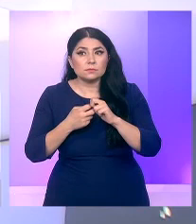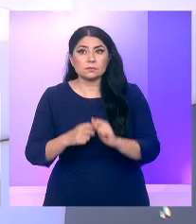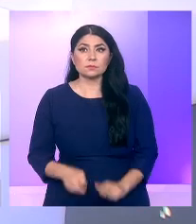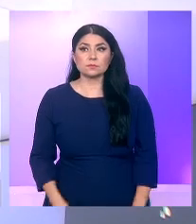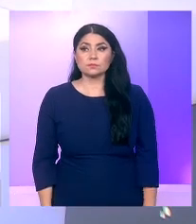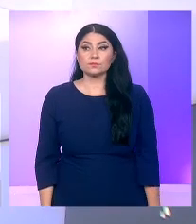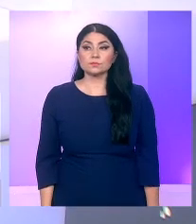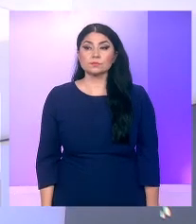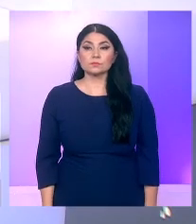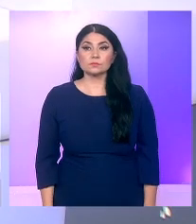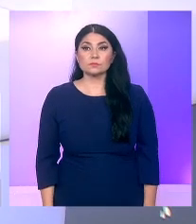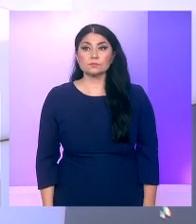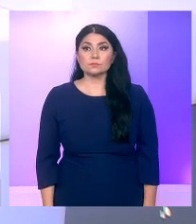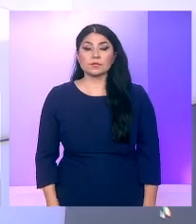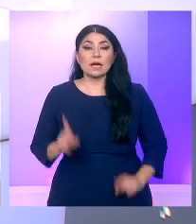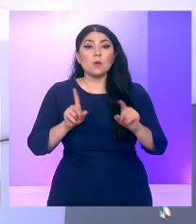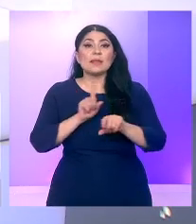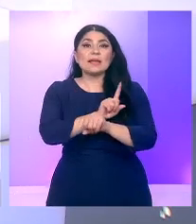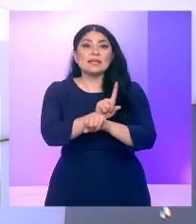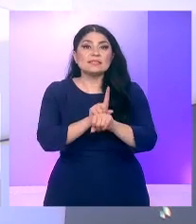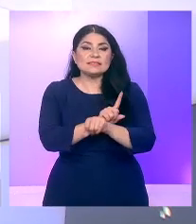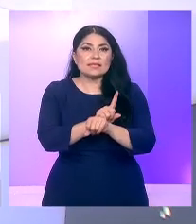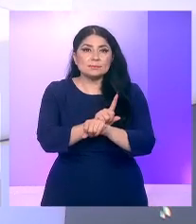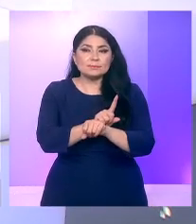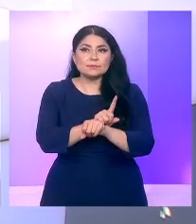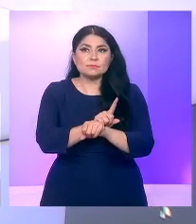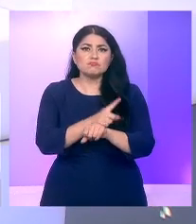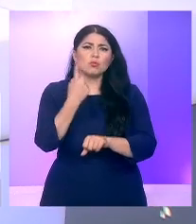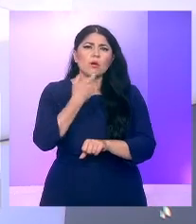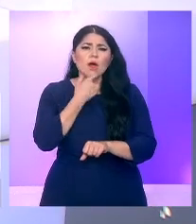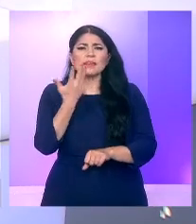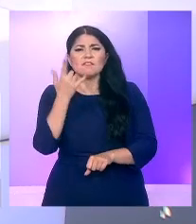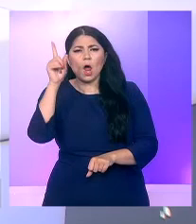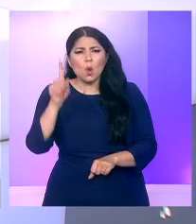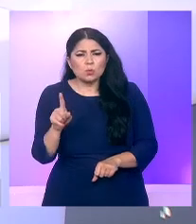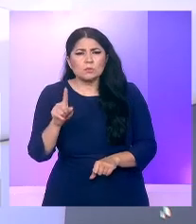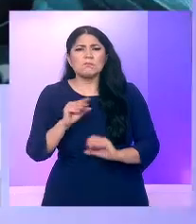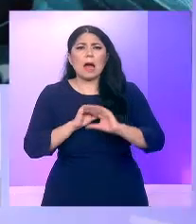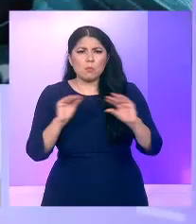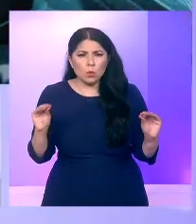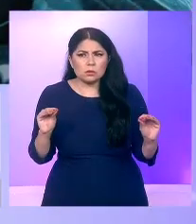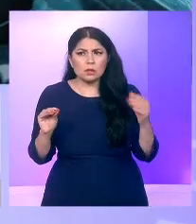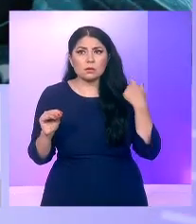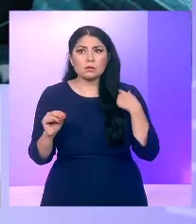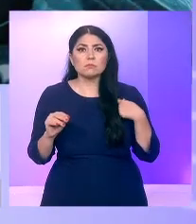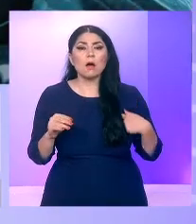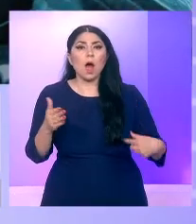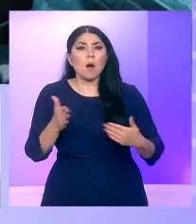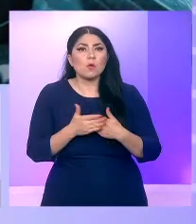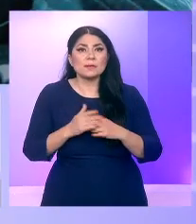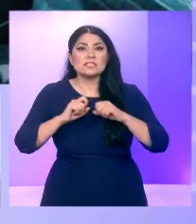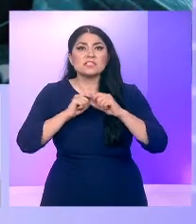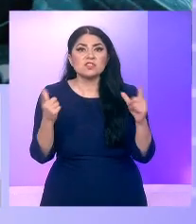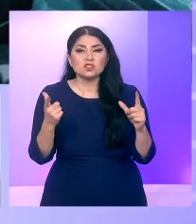parcursul unui anumit interval de timp, măcar un an, câteva luni bune, pe final de